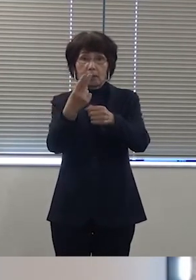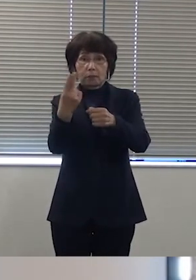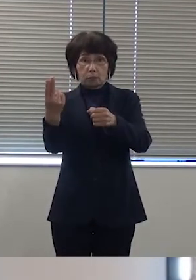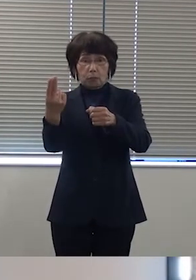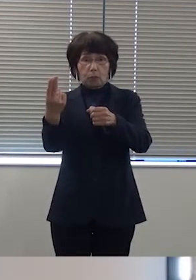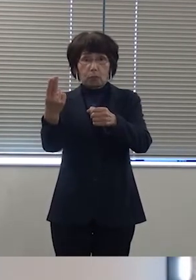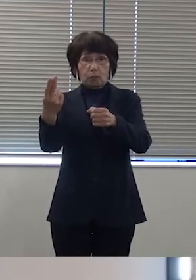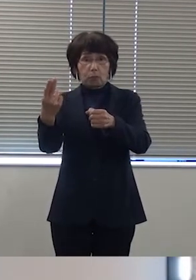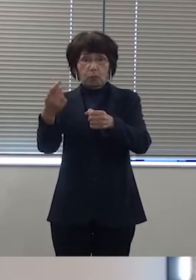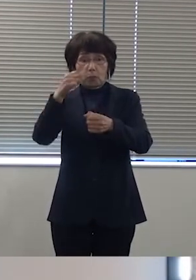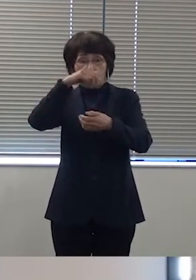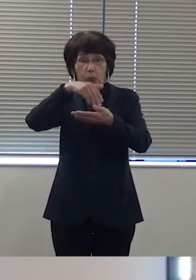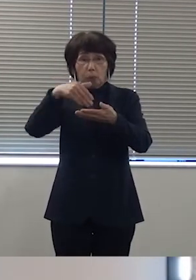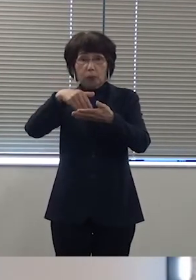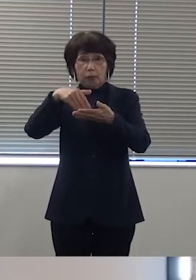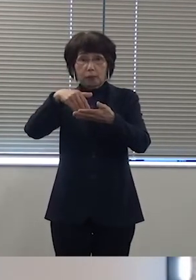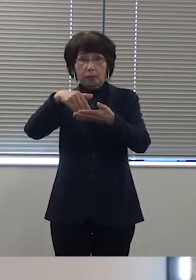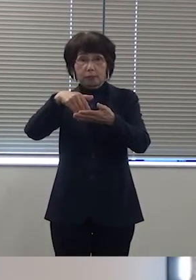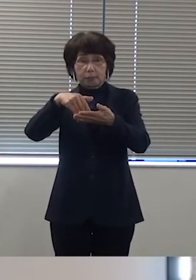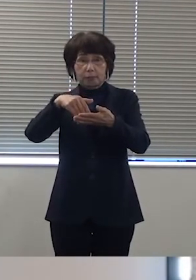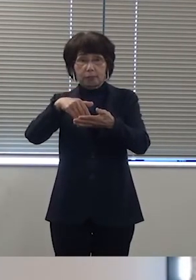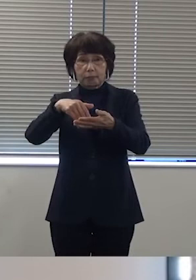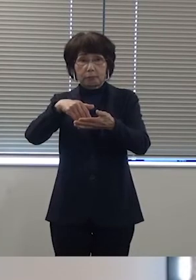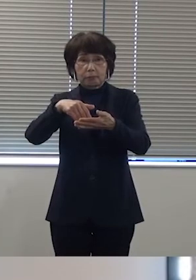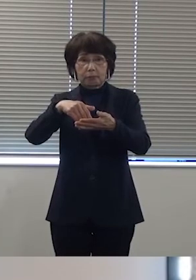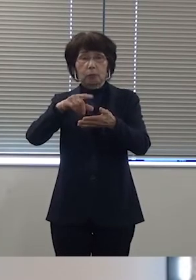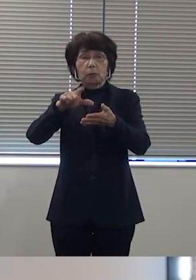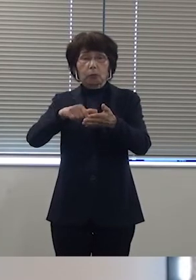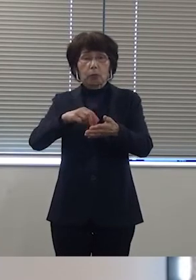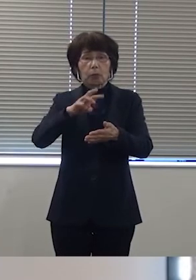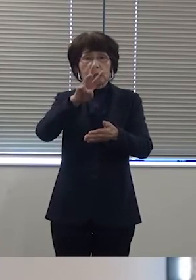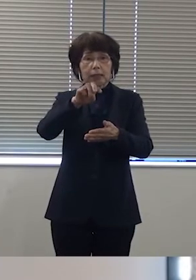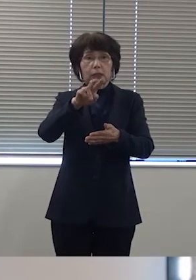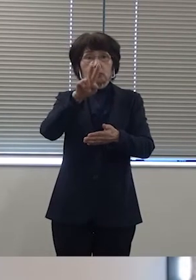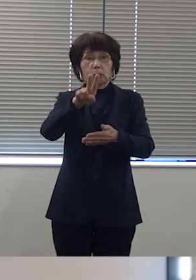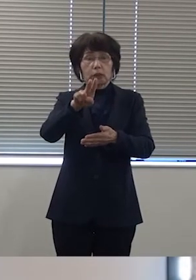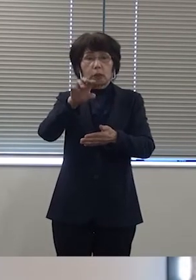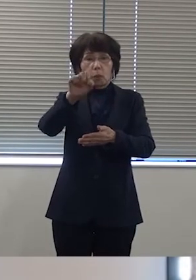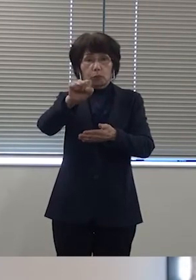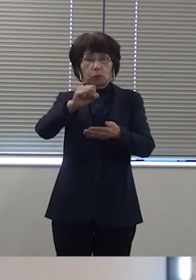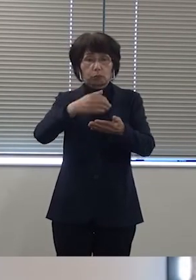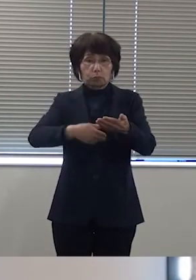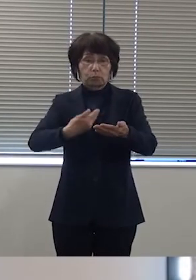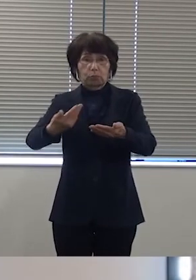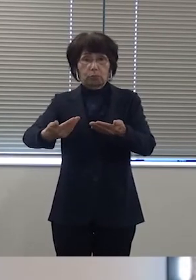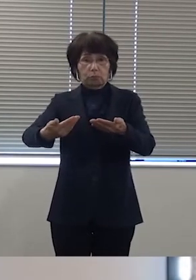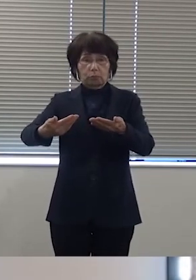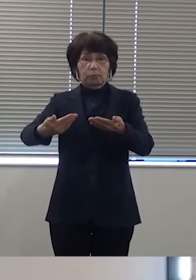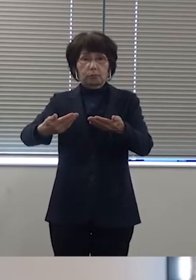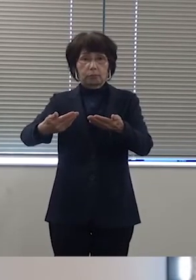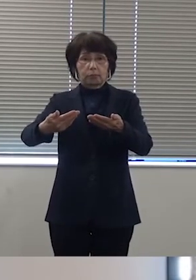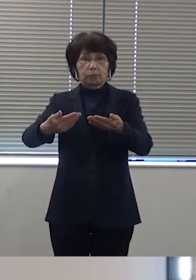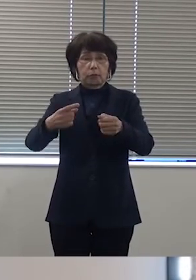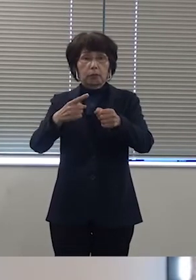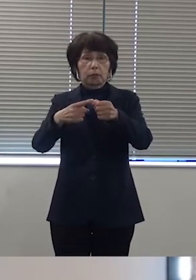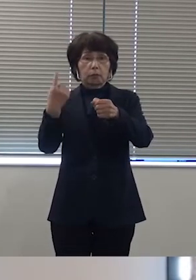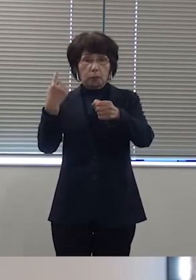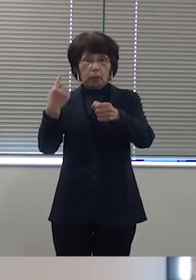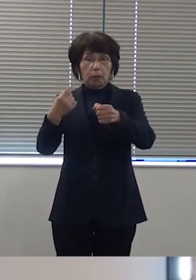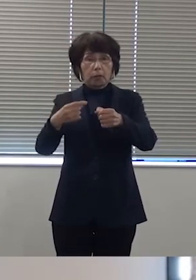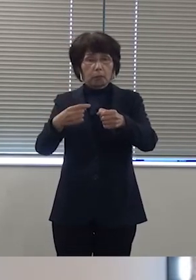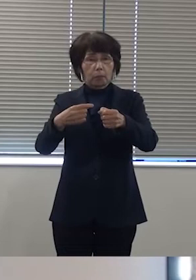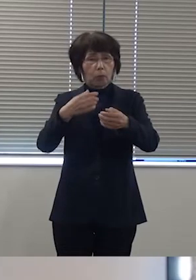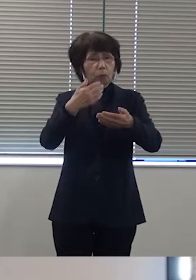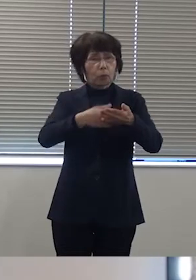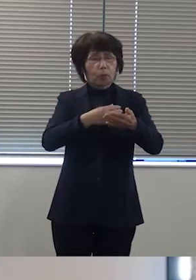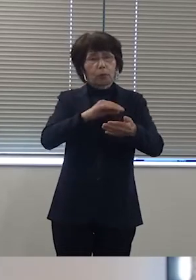ので去年のこの段階では1000万ほどしかない額でした。なので今年度は一旦あの3月補正で復元いたしまして